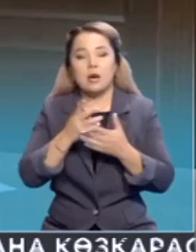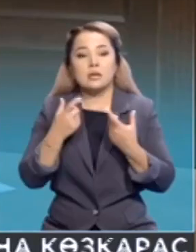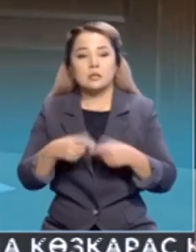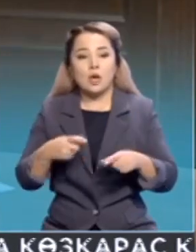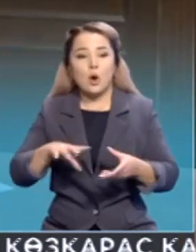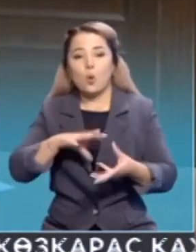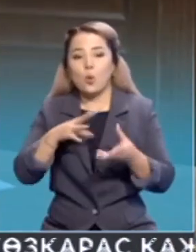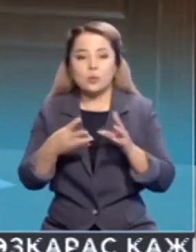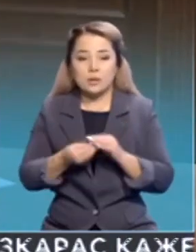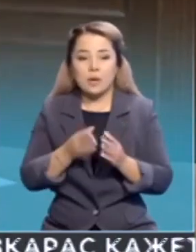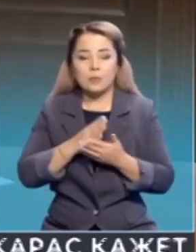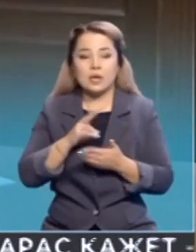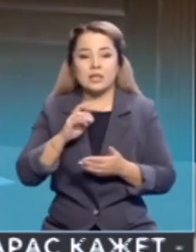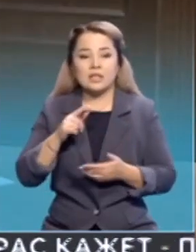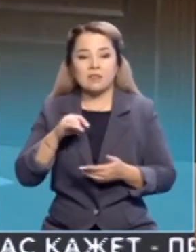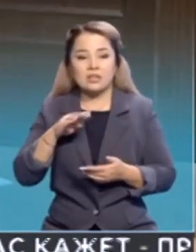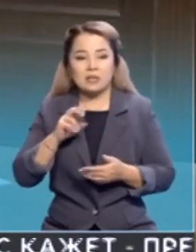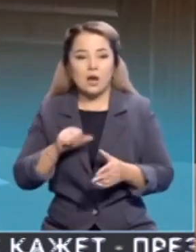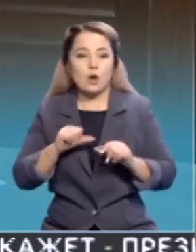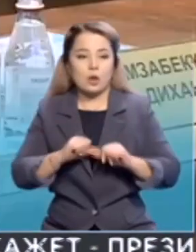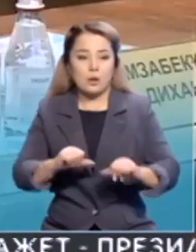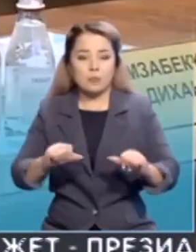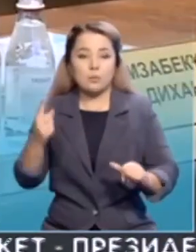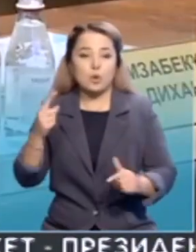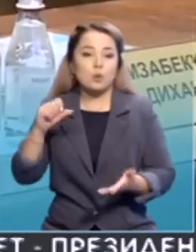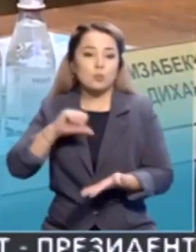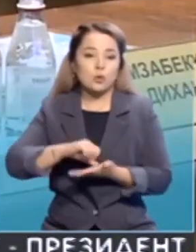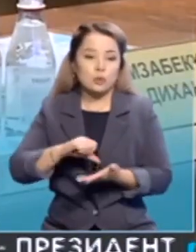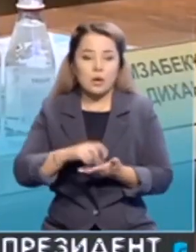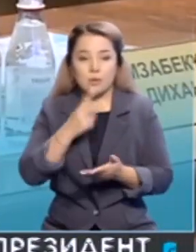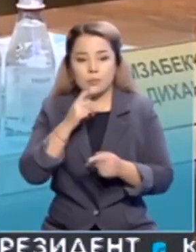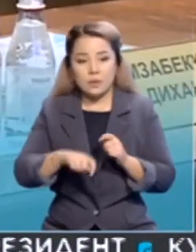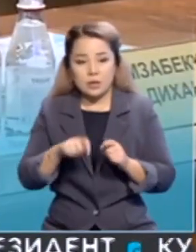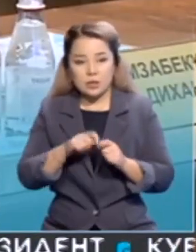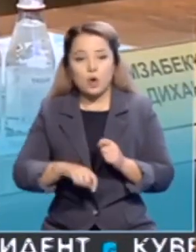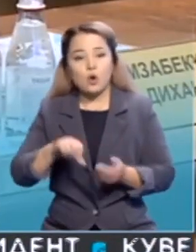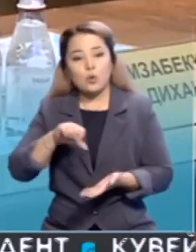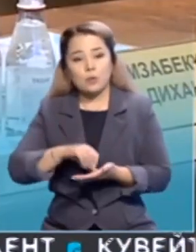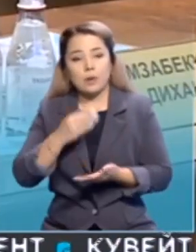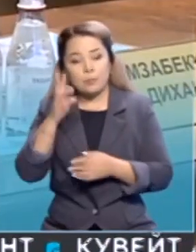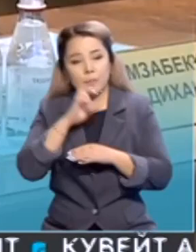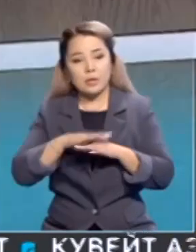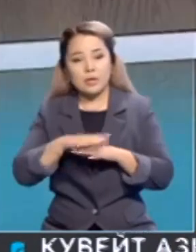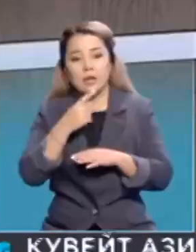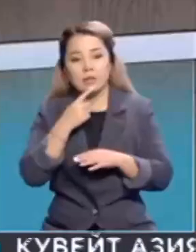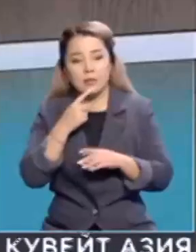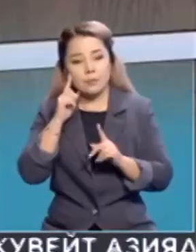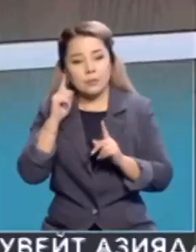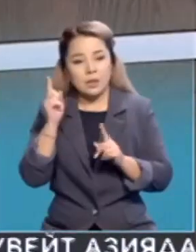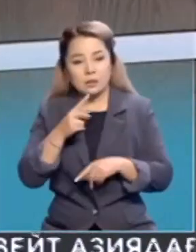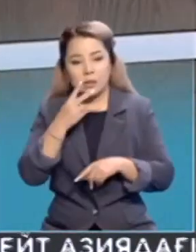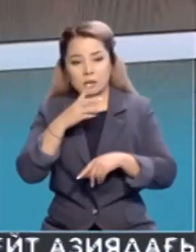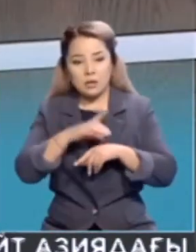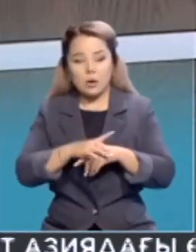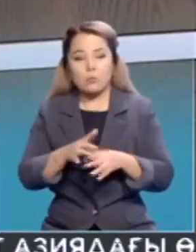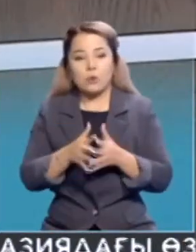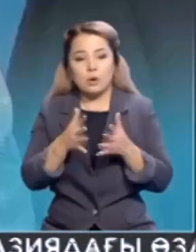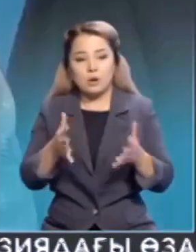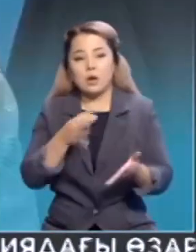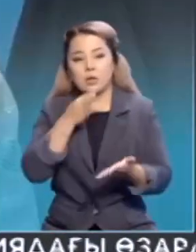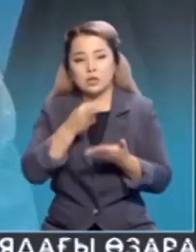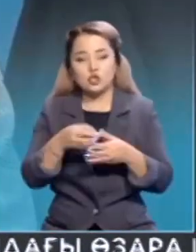Емтихан қорытындысы бойынша лингвистикалық комиссияның бір мүшесі қалыс қала отырып, үміткердің мемлекеттік тілді меңгергендігі туралы басым